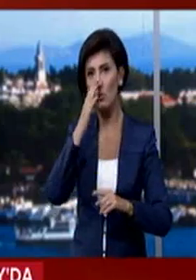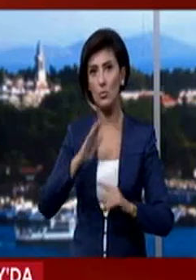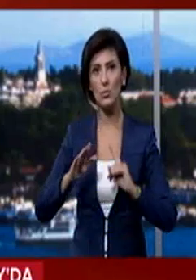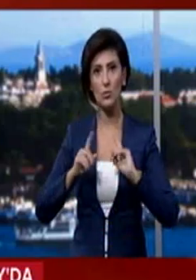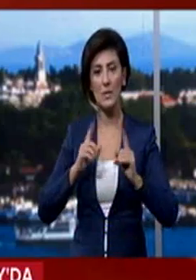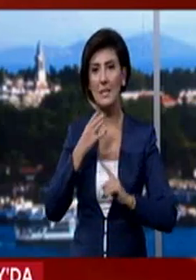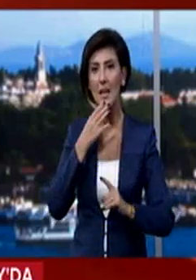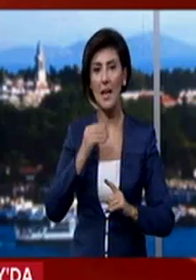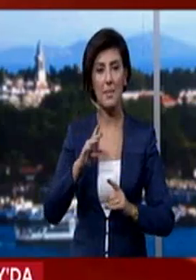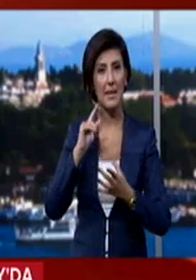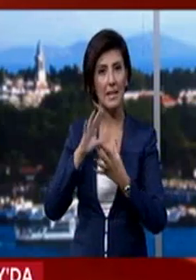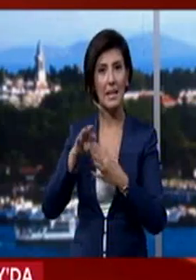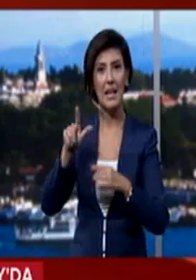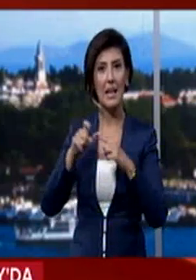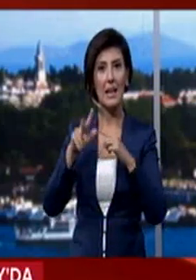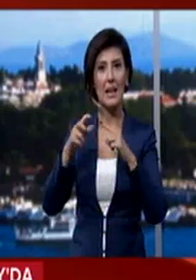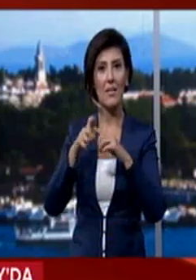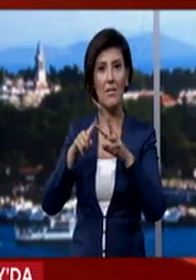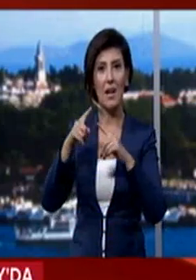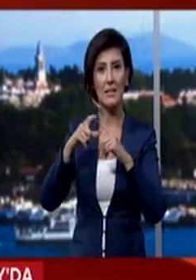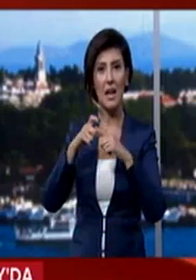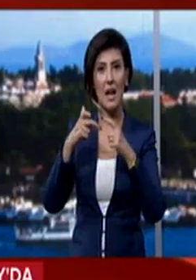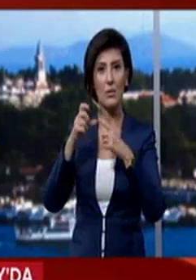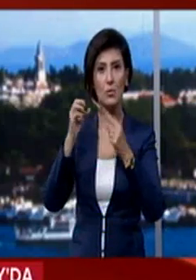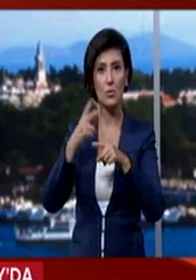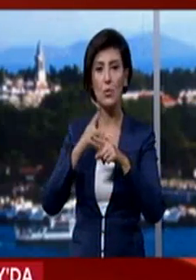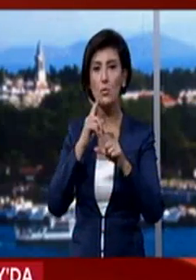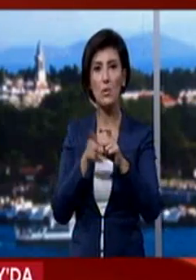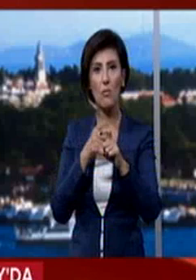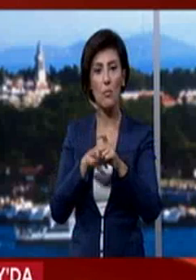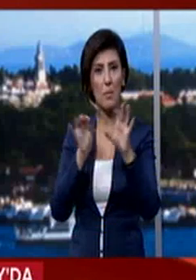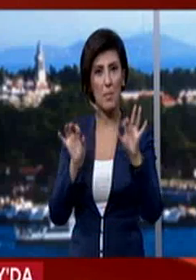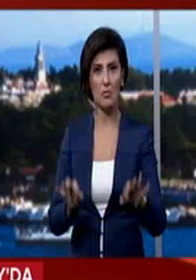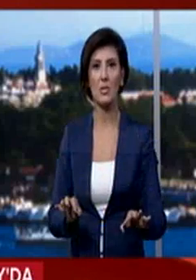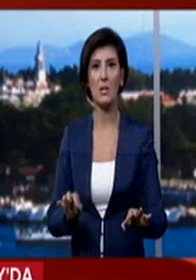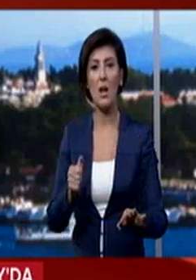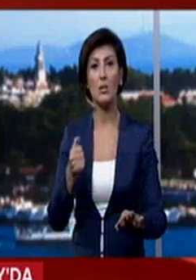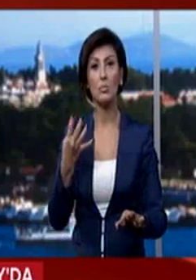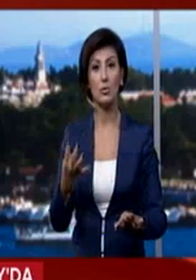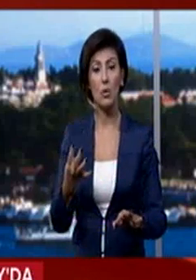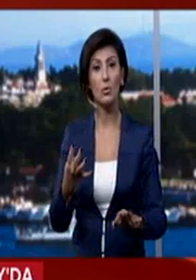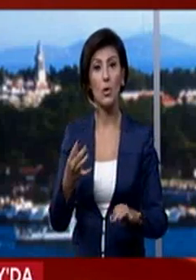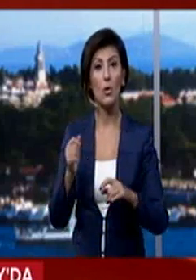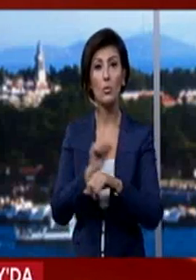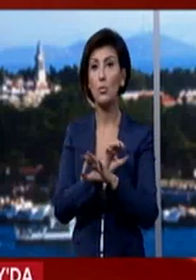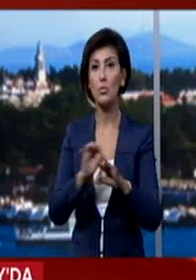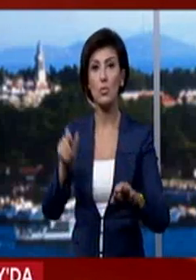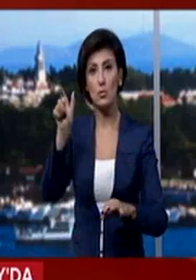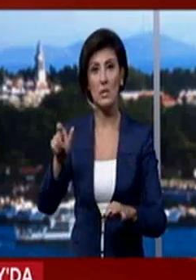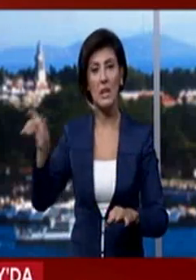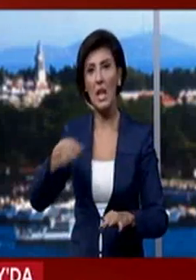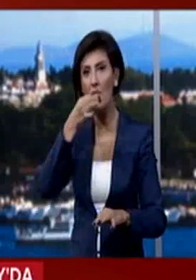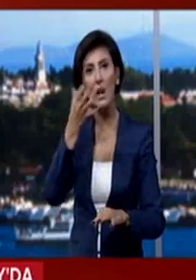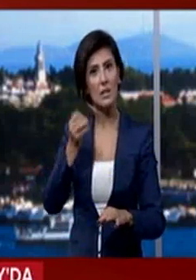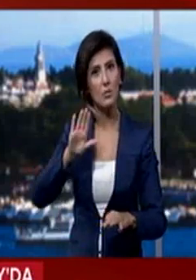duruşması emekli Tuğgeneral Levent Ersüz'ün savunmasının alınmasıyla başladı. 64 tutuksuz sanığın ifadesi